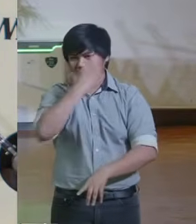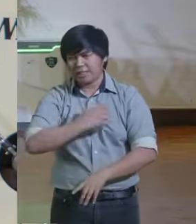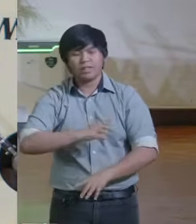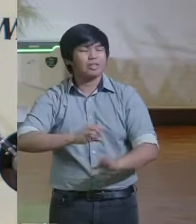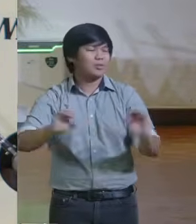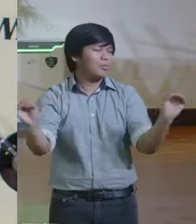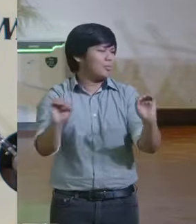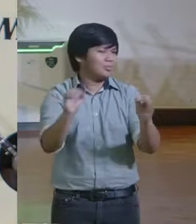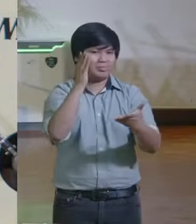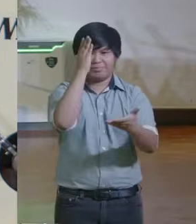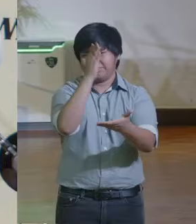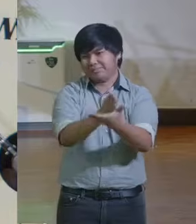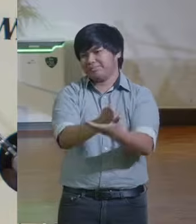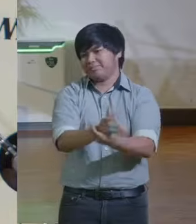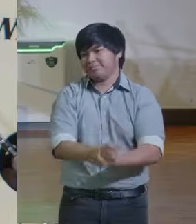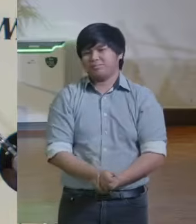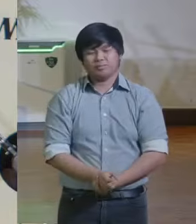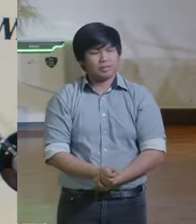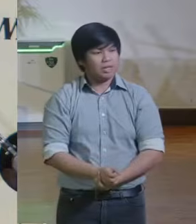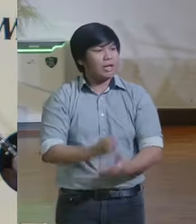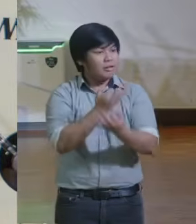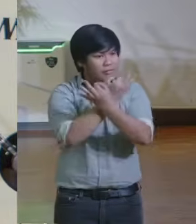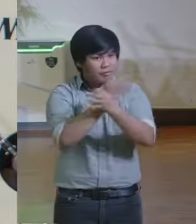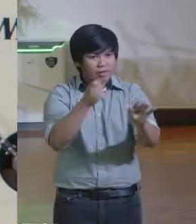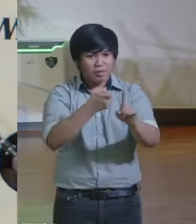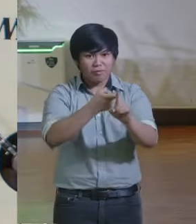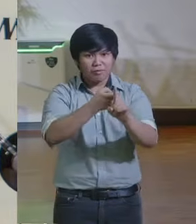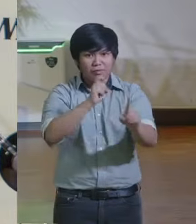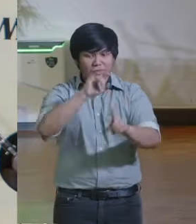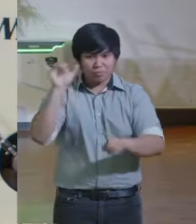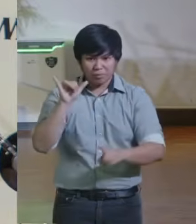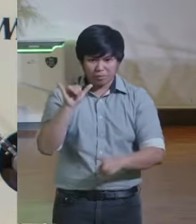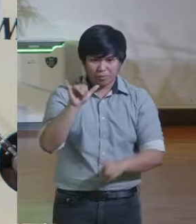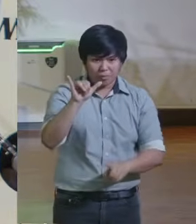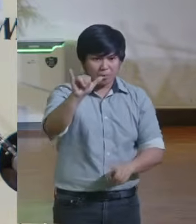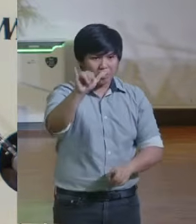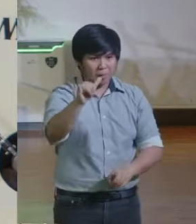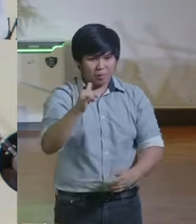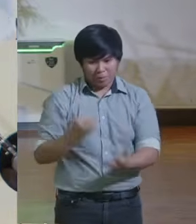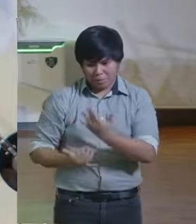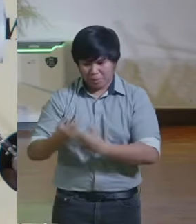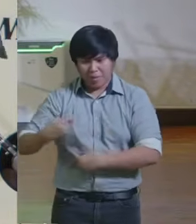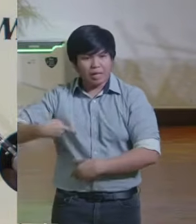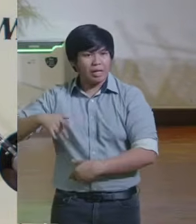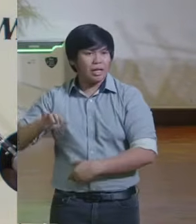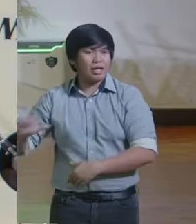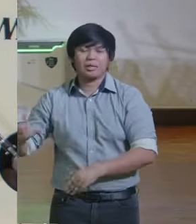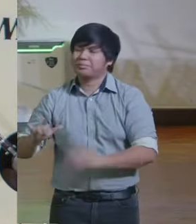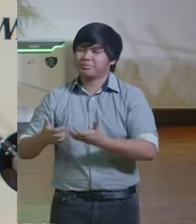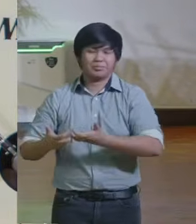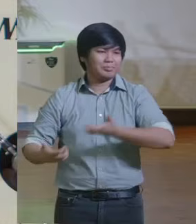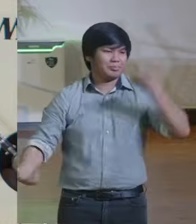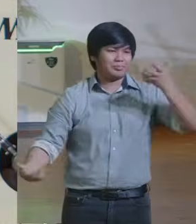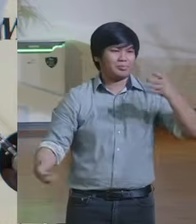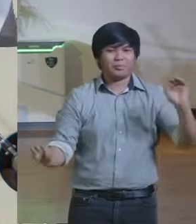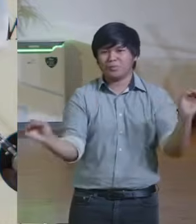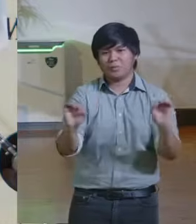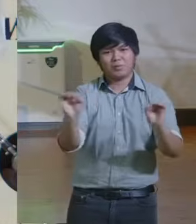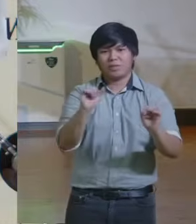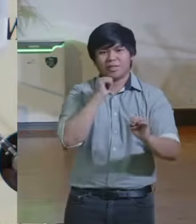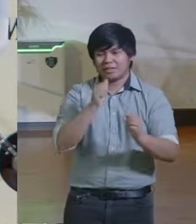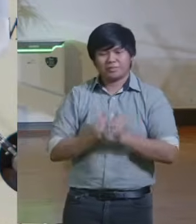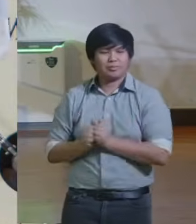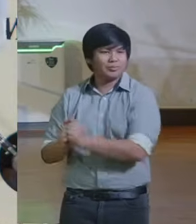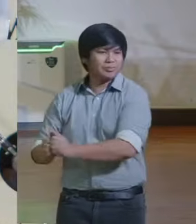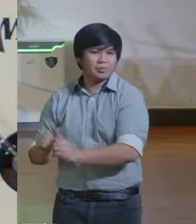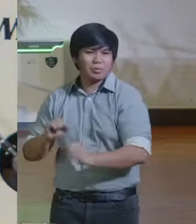Diyos, at kalayaan sa buhay na walang handa na hiwalay sa Diyos. Hindi na po natin